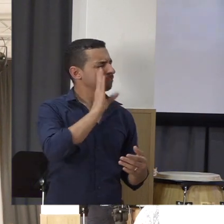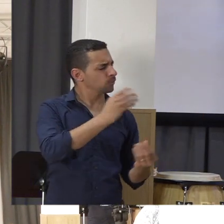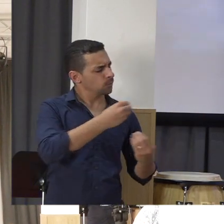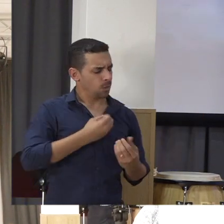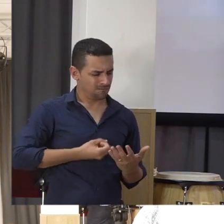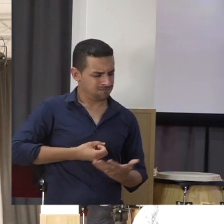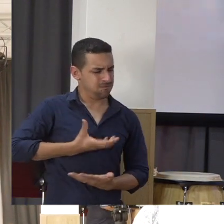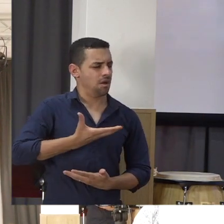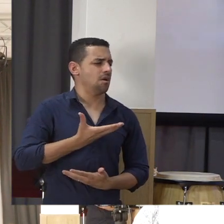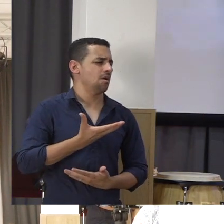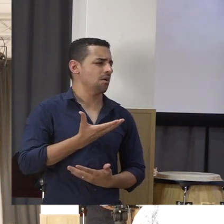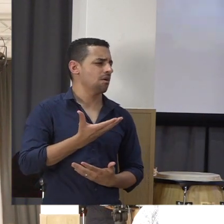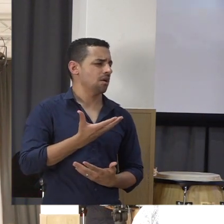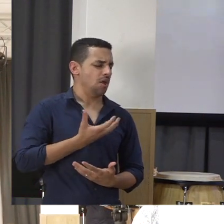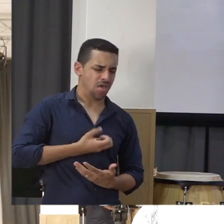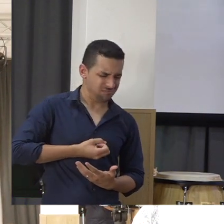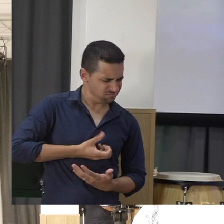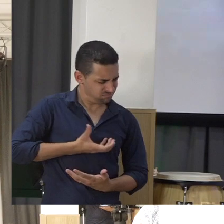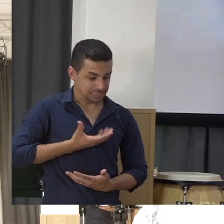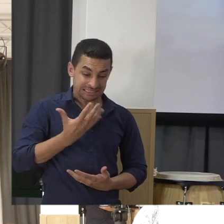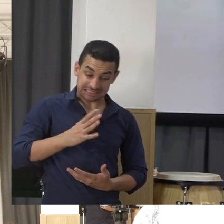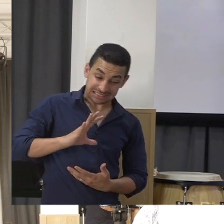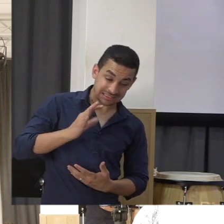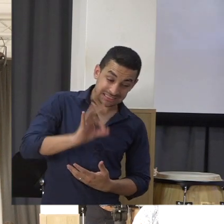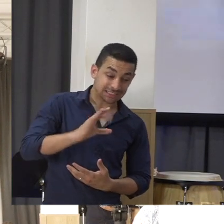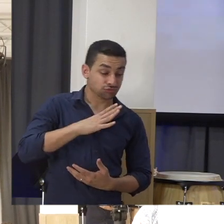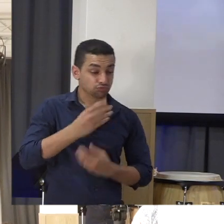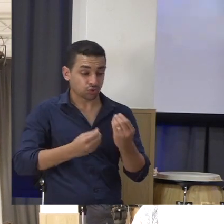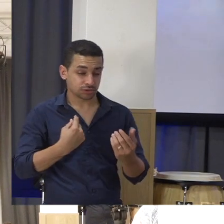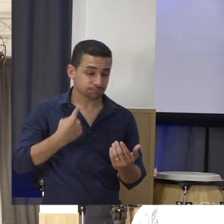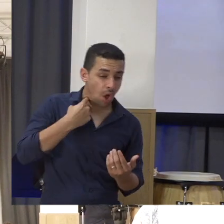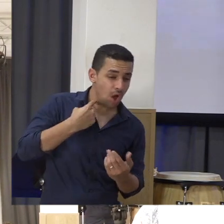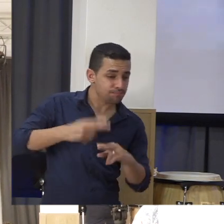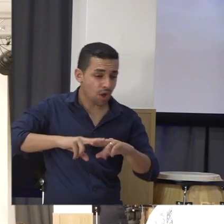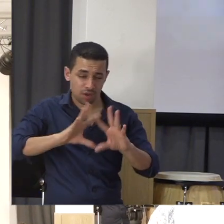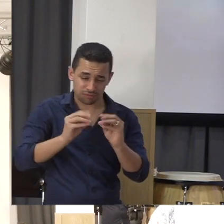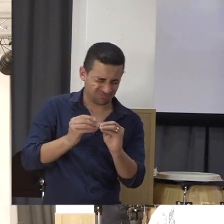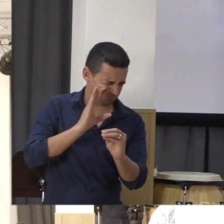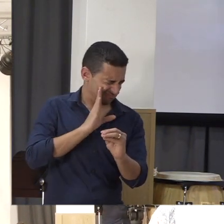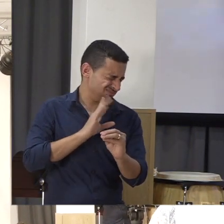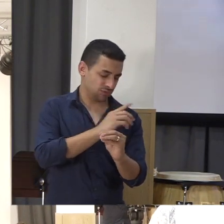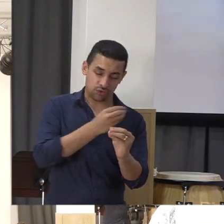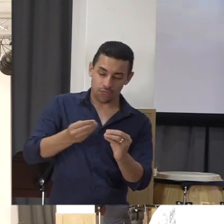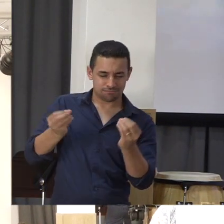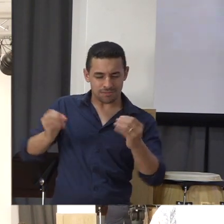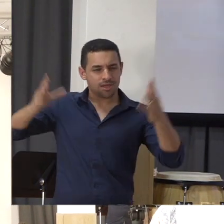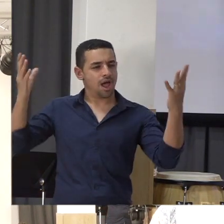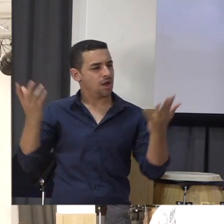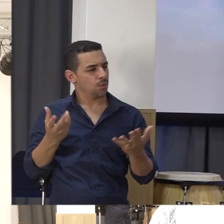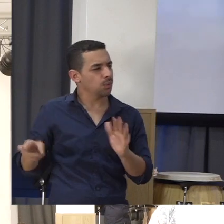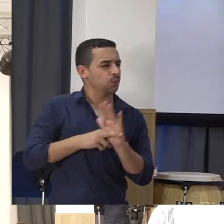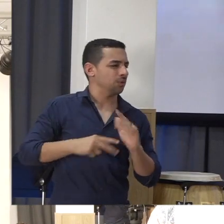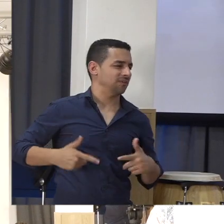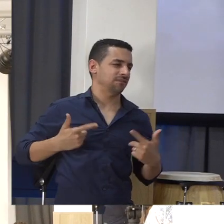foi, Seigneur, de ressusciter ce qui est déjà mort, de faire un miracle ce matin pour